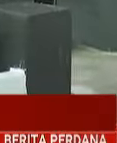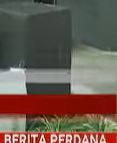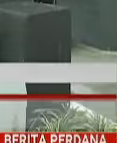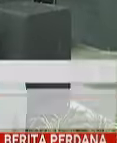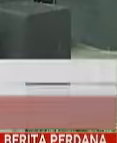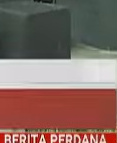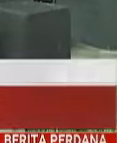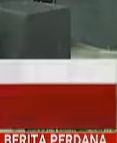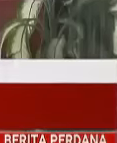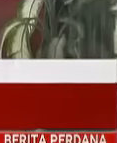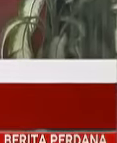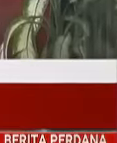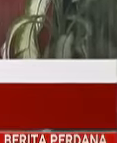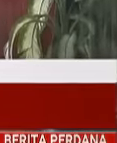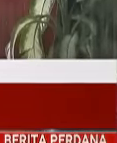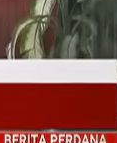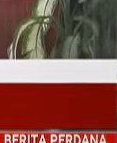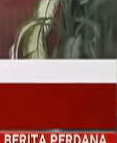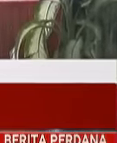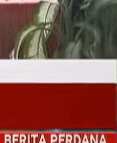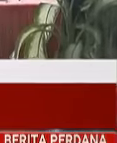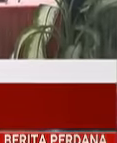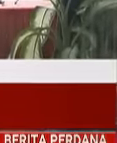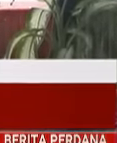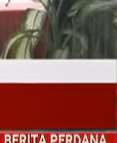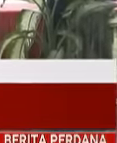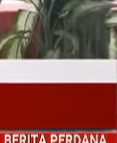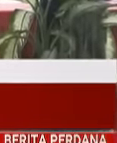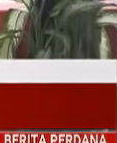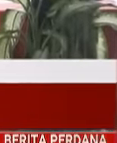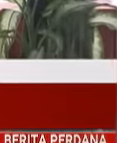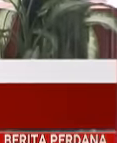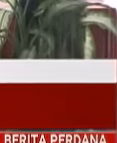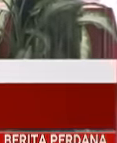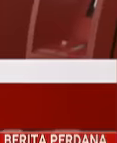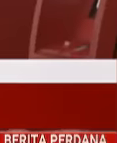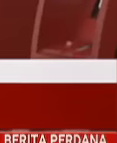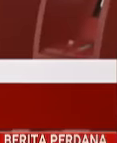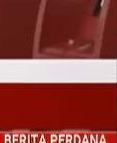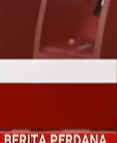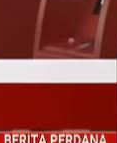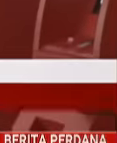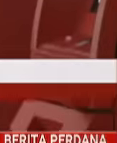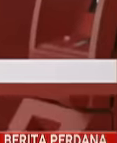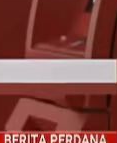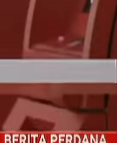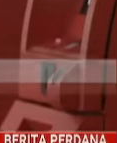Kelonggaran baharu pengeluaran air sinar amat relevan kepada golongan B40.